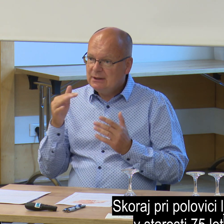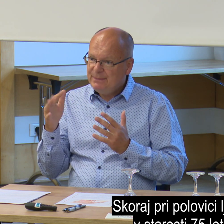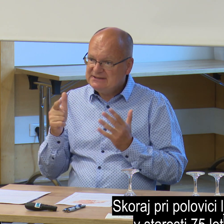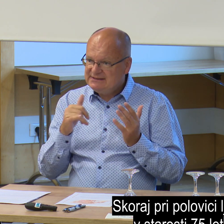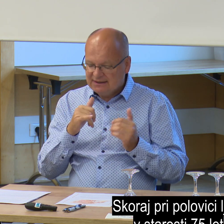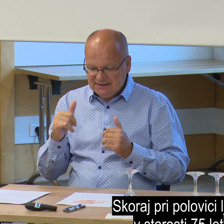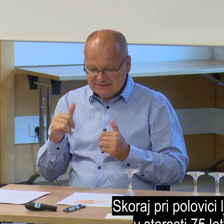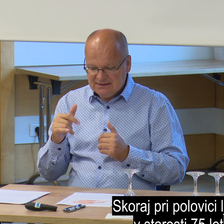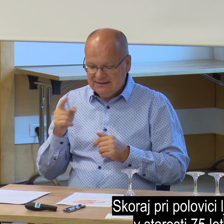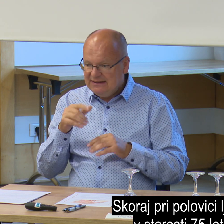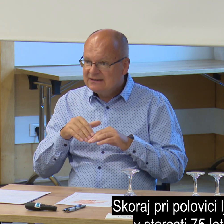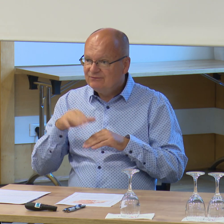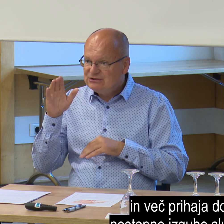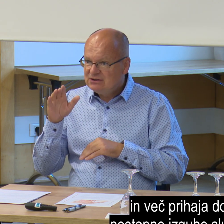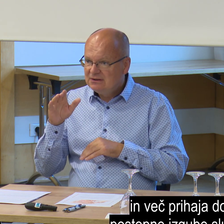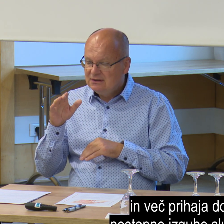pri